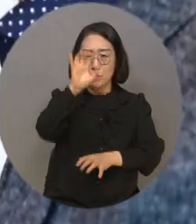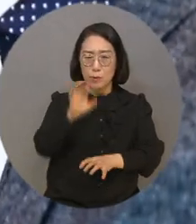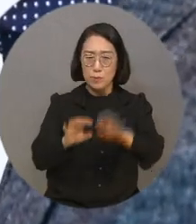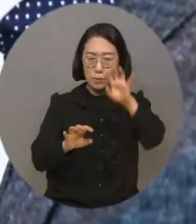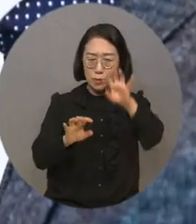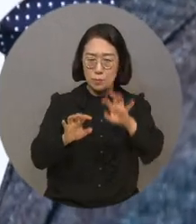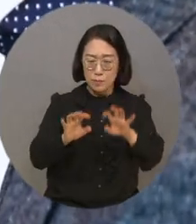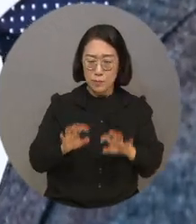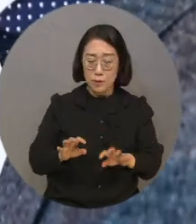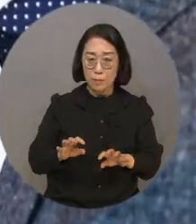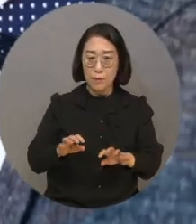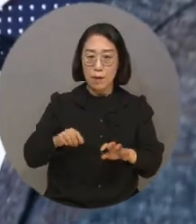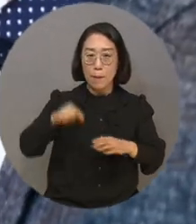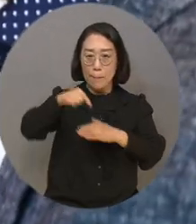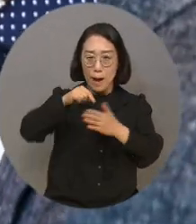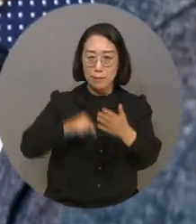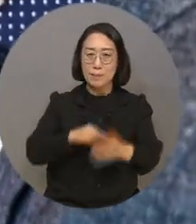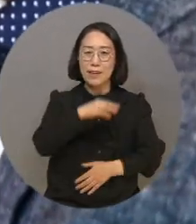사람의 향기라고 합니다.